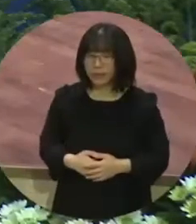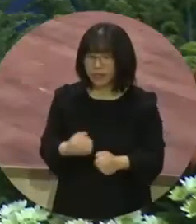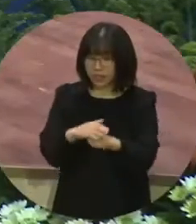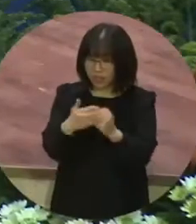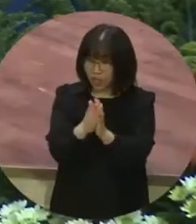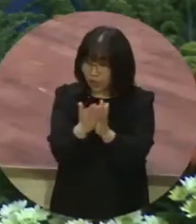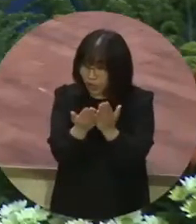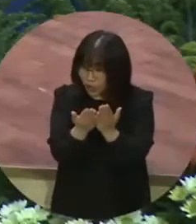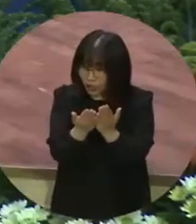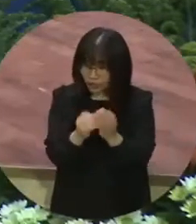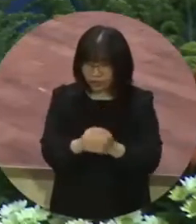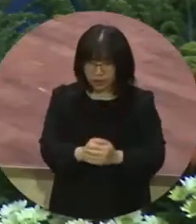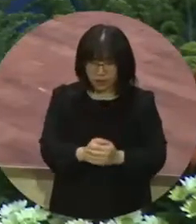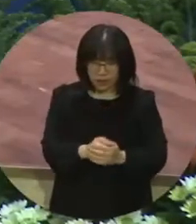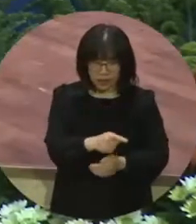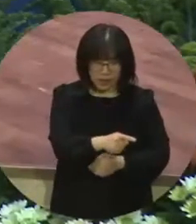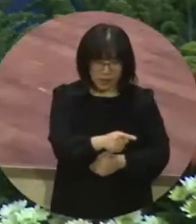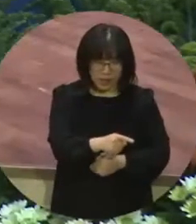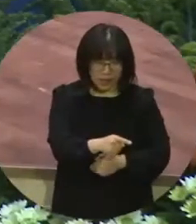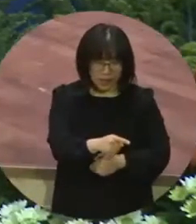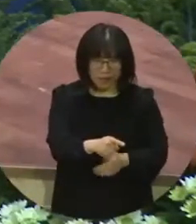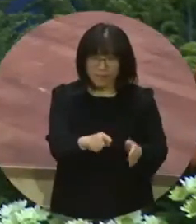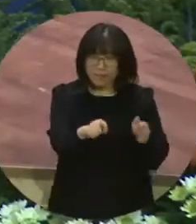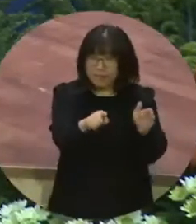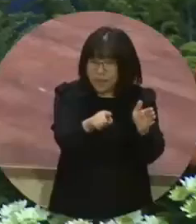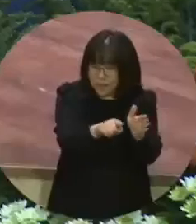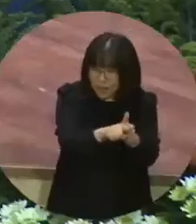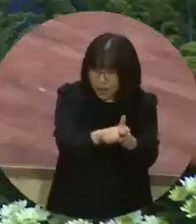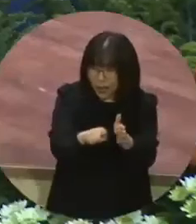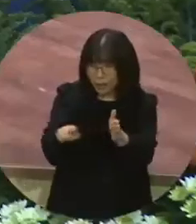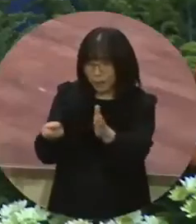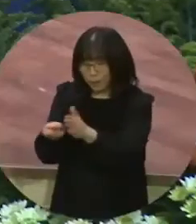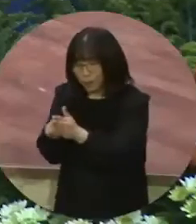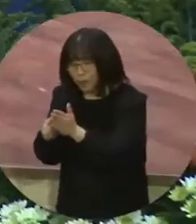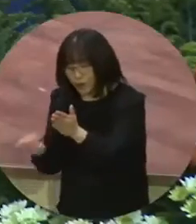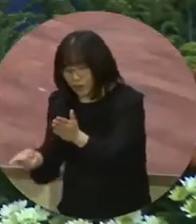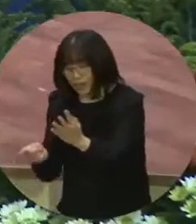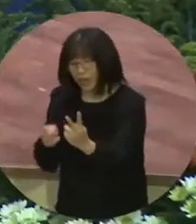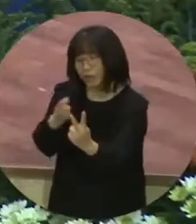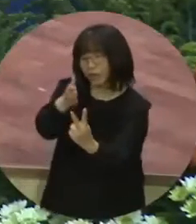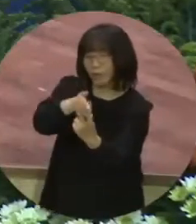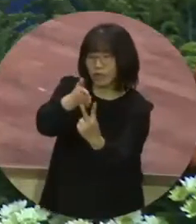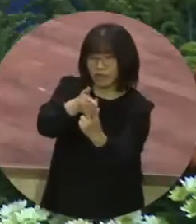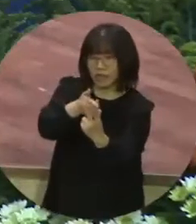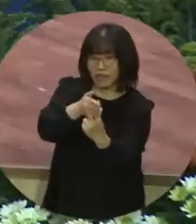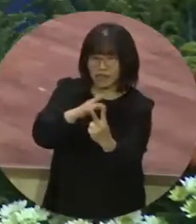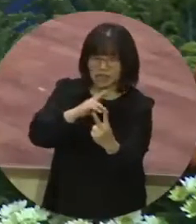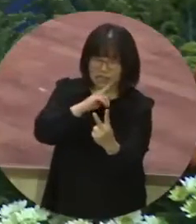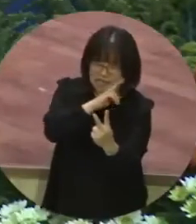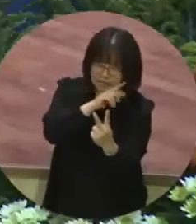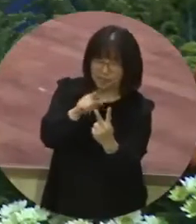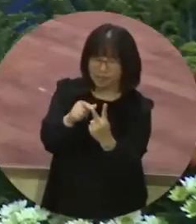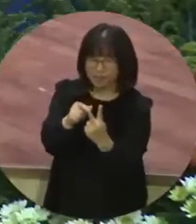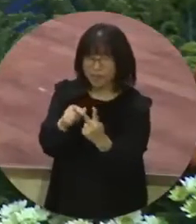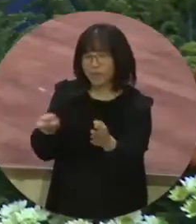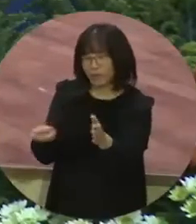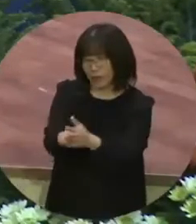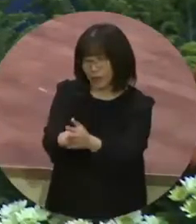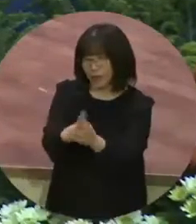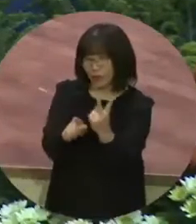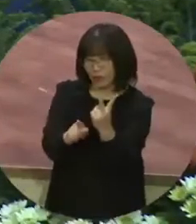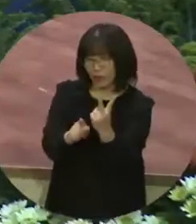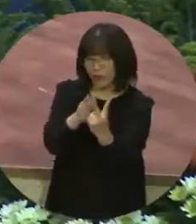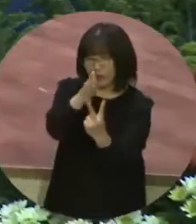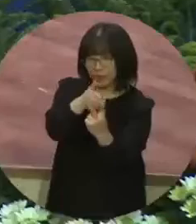성경은요. 불신앙과 신앙의 내용으로 양분되어 있다. 그래 볼 수 있어요. 불신앙하는 사람, 신앙하는